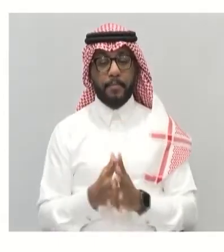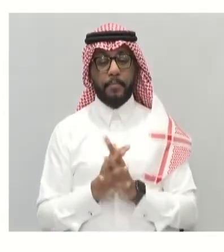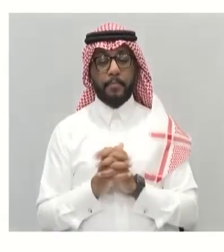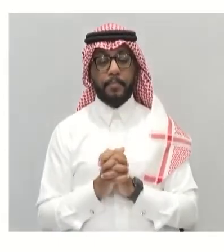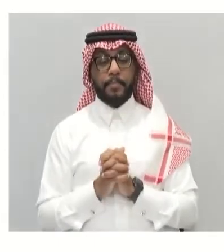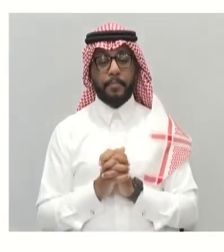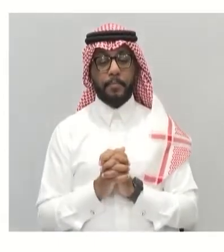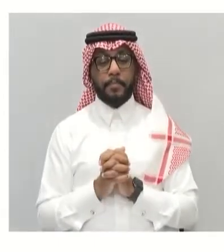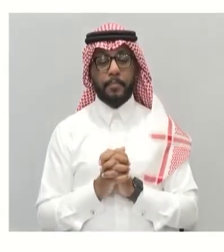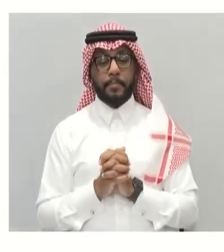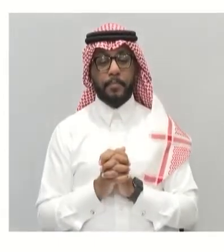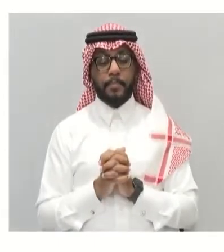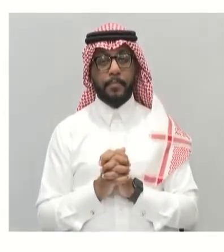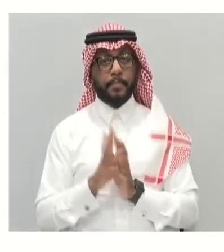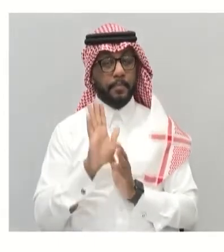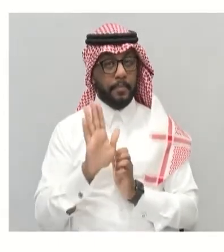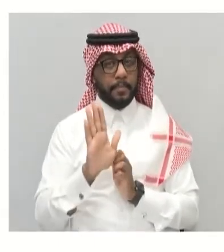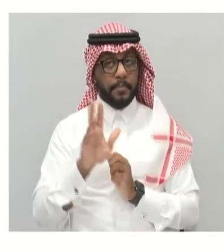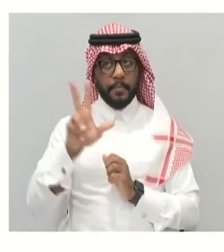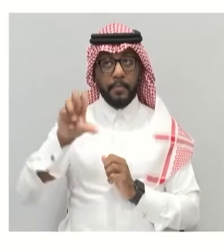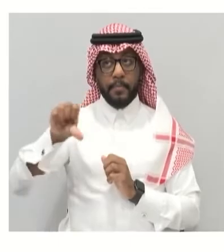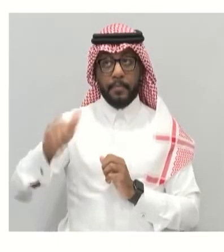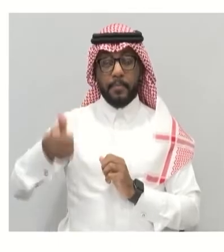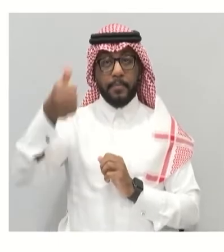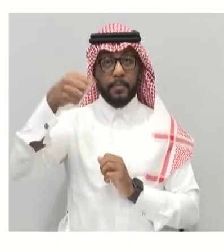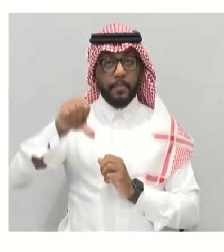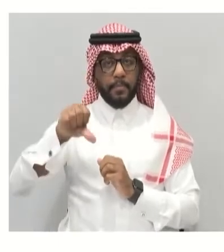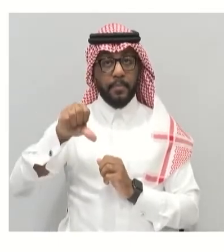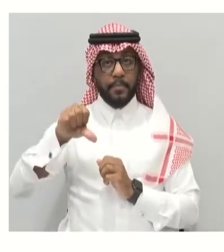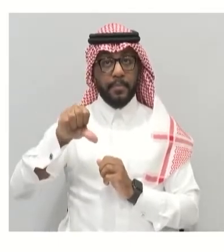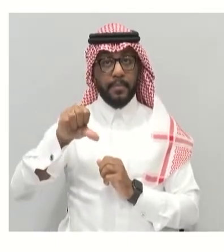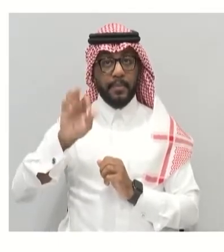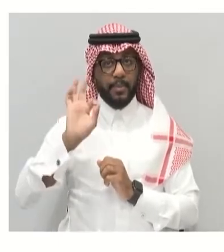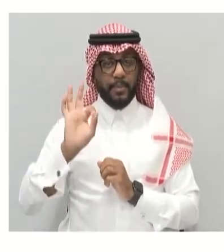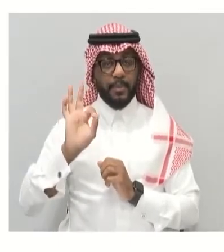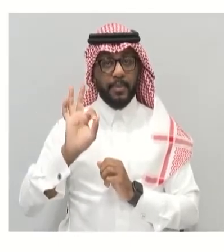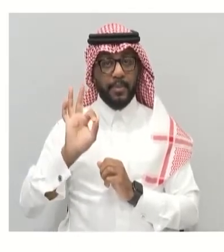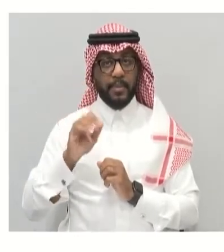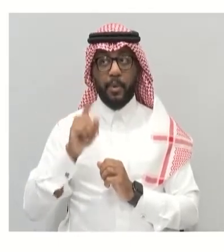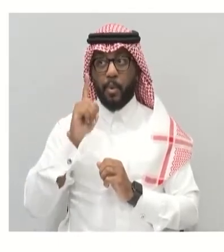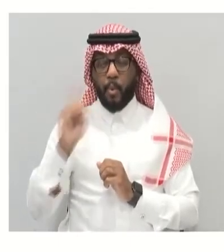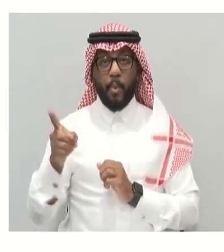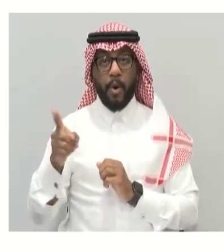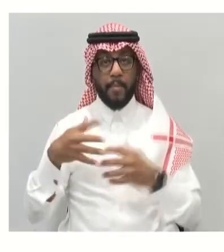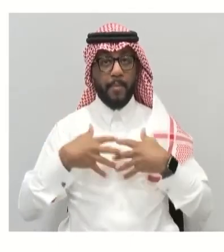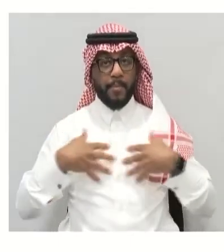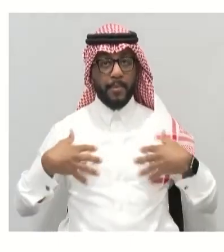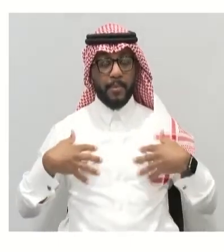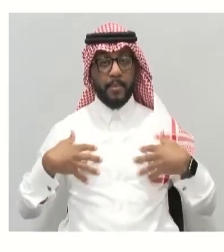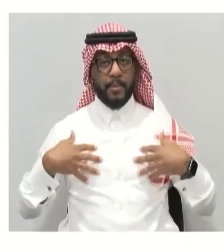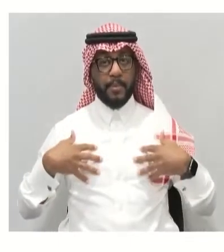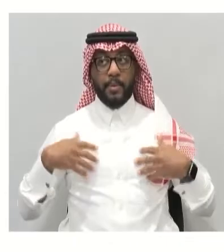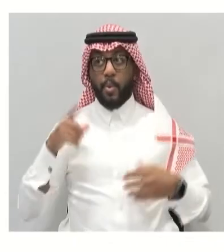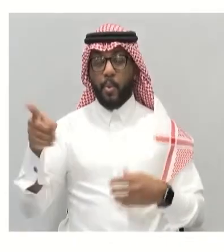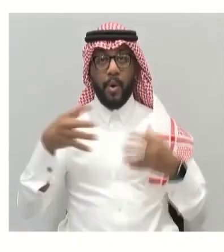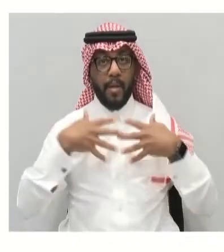معا الواو التي تسبق الحال تسمى واو الحال هذه الواو عندما اقول وهو مسرور وهو ضاحك مثلا